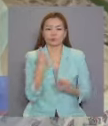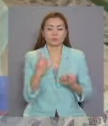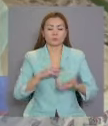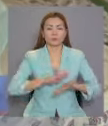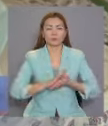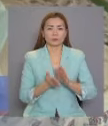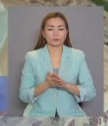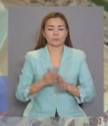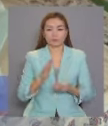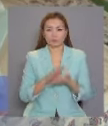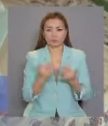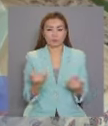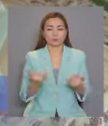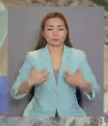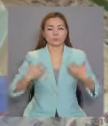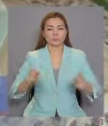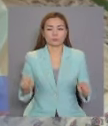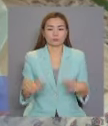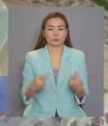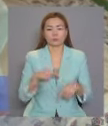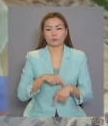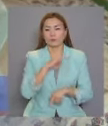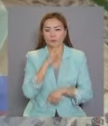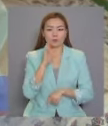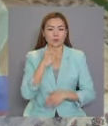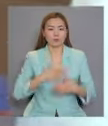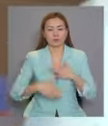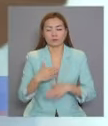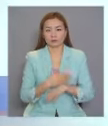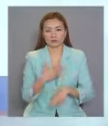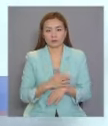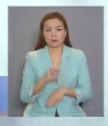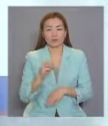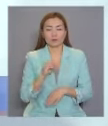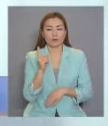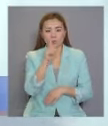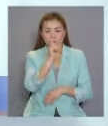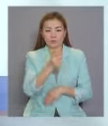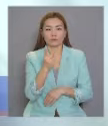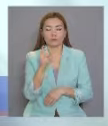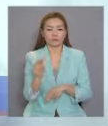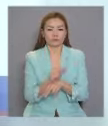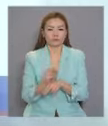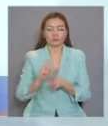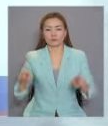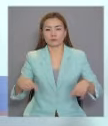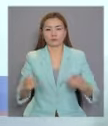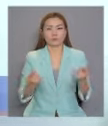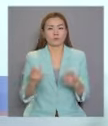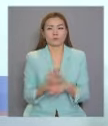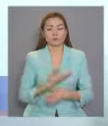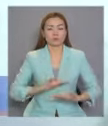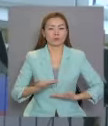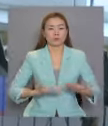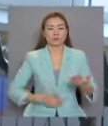балалардың аяққа тұрғанын көрген ата-ананың қуанышында шек жоқ. Ахмат пен Ермұханда бір жылға жуық реабилитациядан кейінгі алғашқы